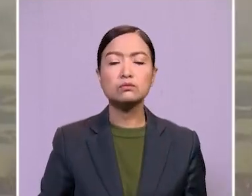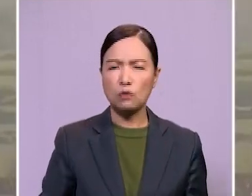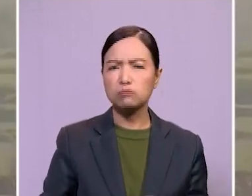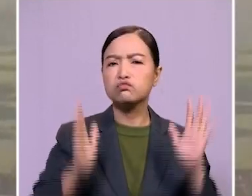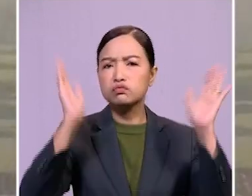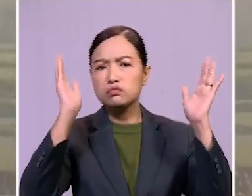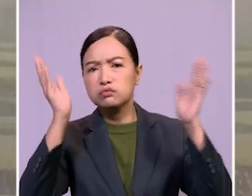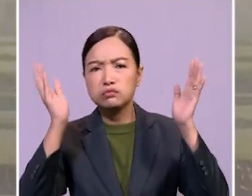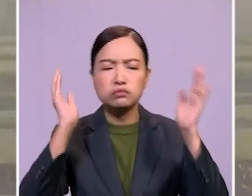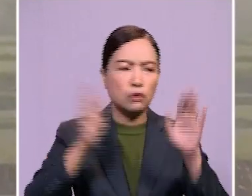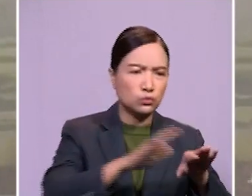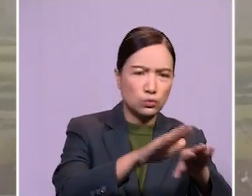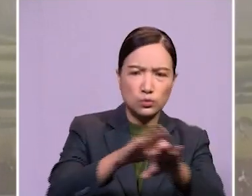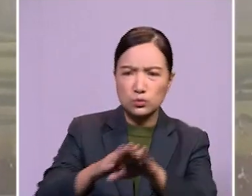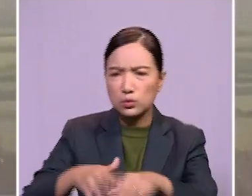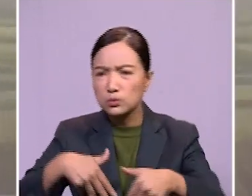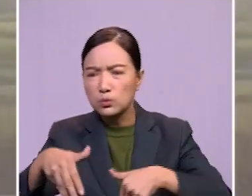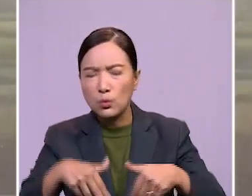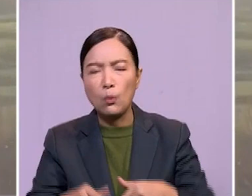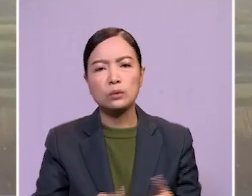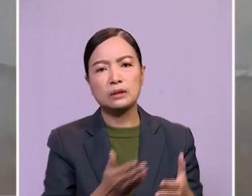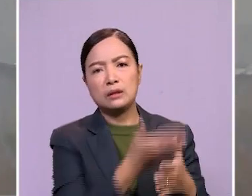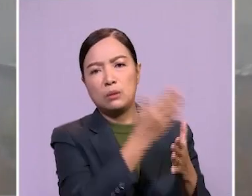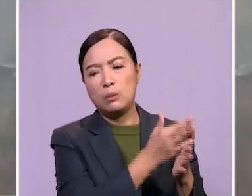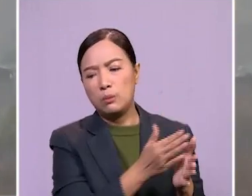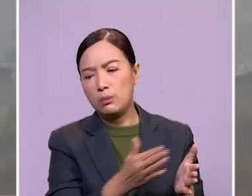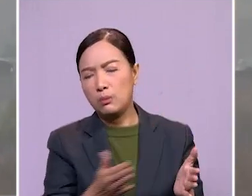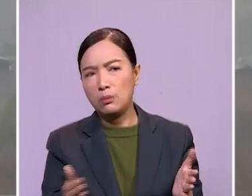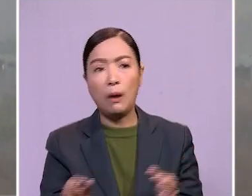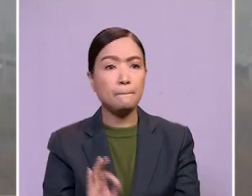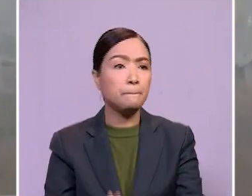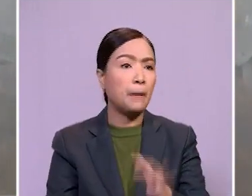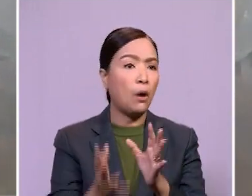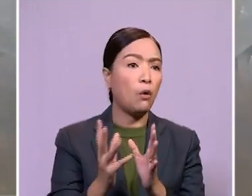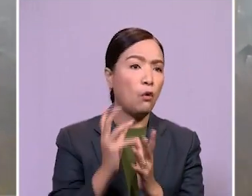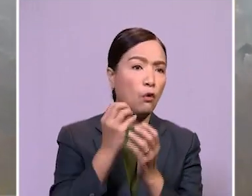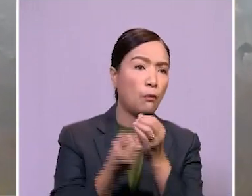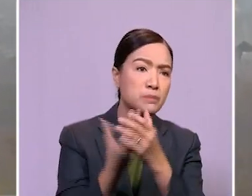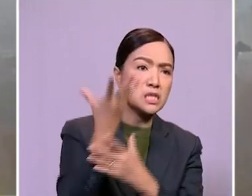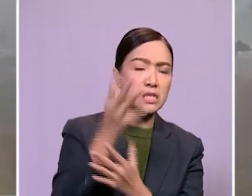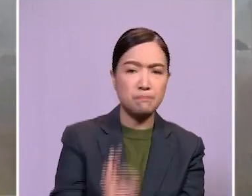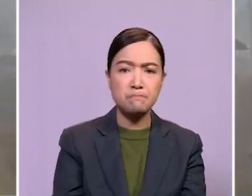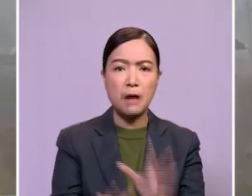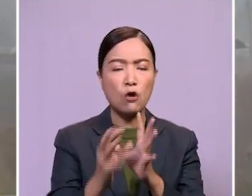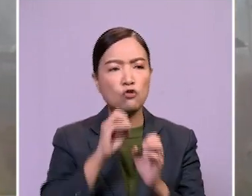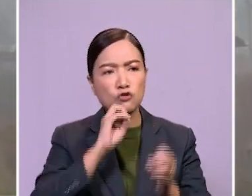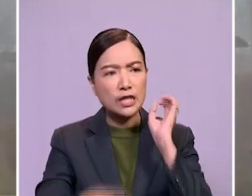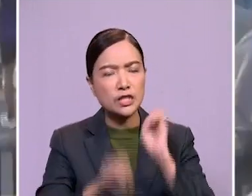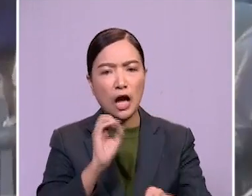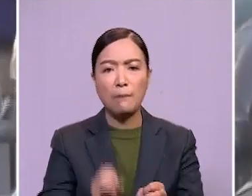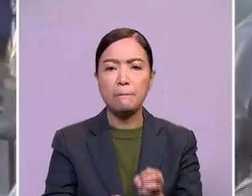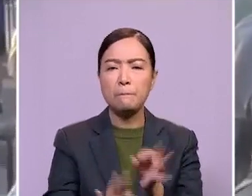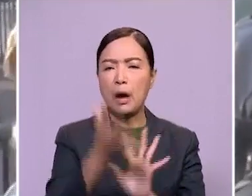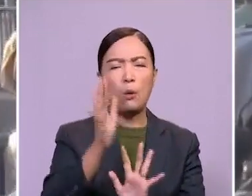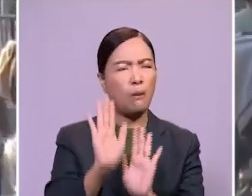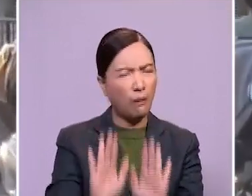รณรงค์ประชาชนอยู่ตลอดตั้งแต่ต้นปีมาแล้วไม่ใช่เฉพาะแค่ช่วงนี้งดเรื่องของการเผาวัชพืชขยะกลางแจ้งทุกกรณีแล้วก็รณรงค์เรื่อง